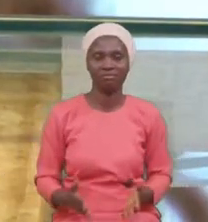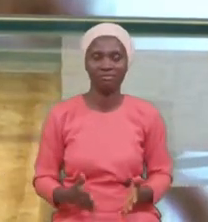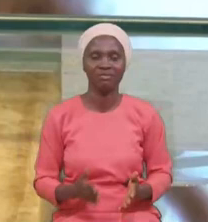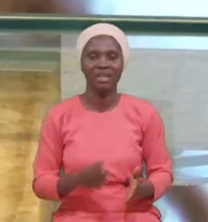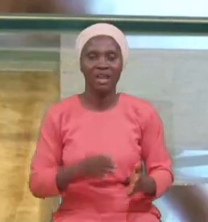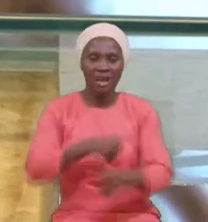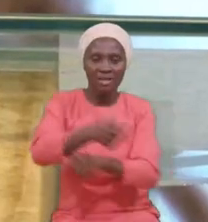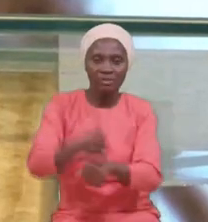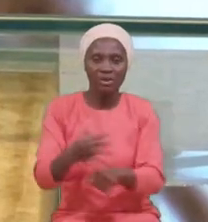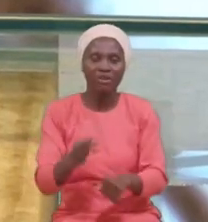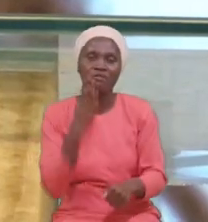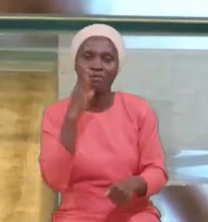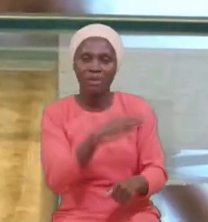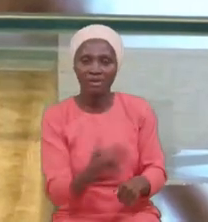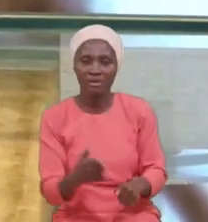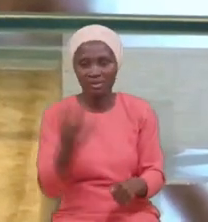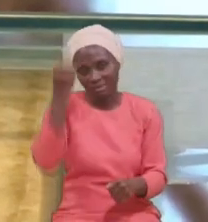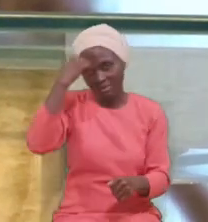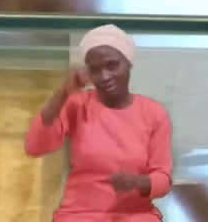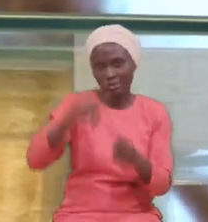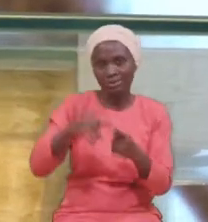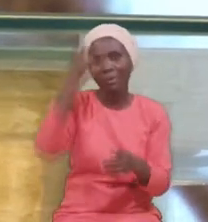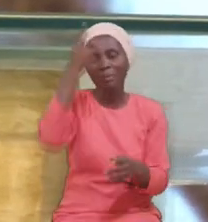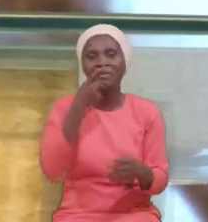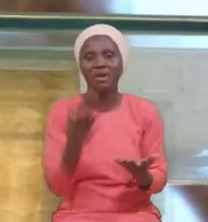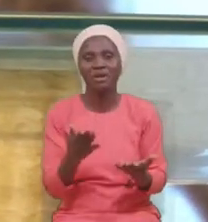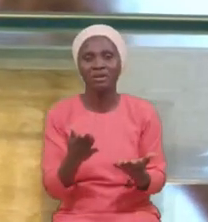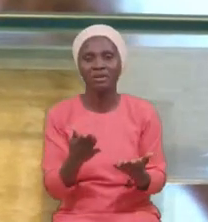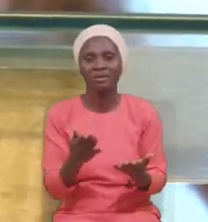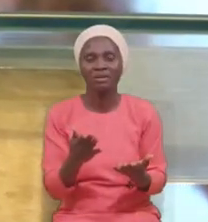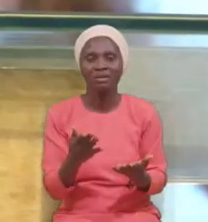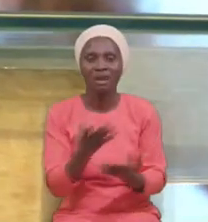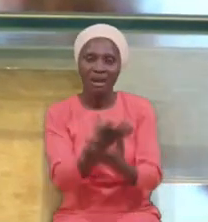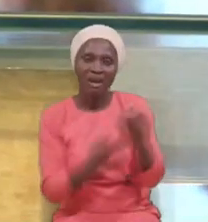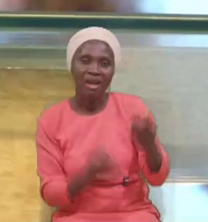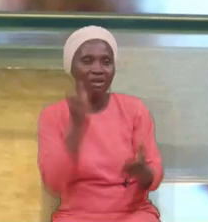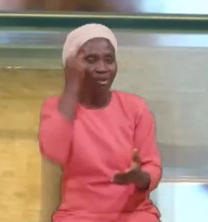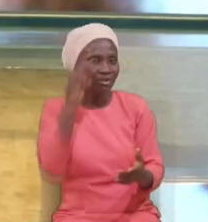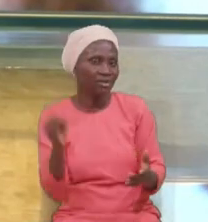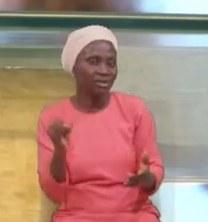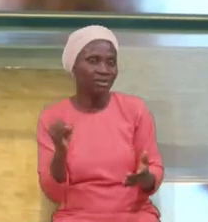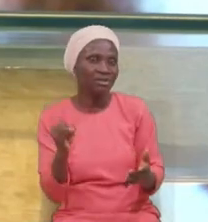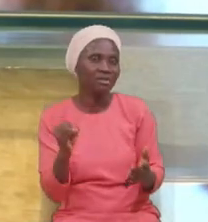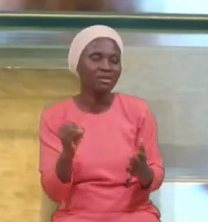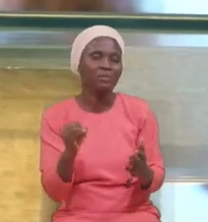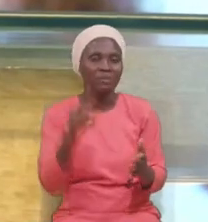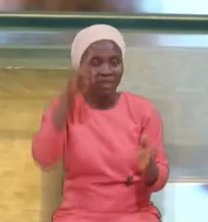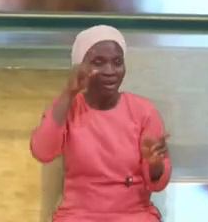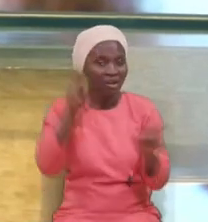au mal, rebelle à leurs parents, dépourvu d'intelligence, de